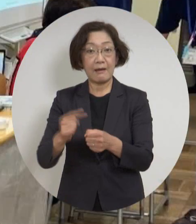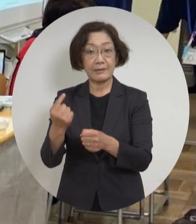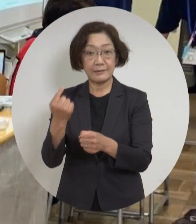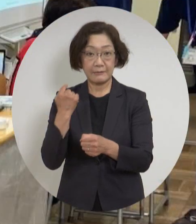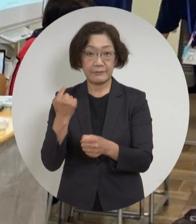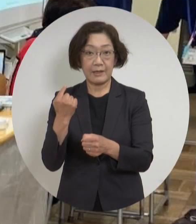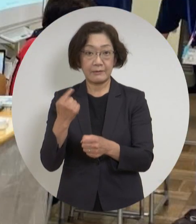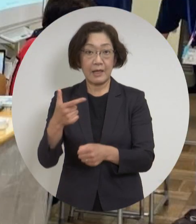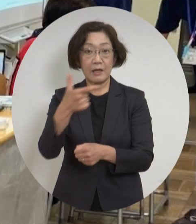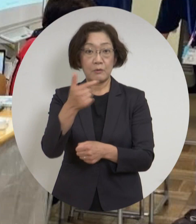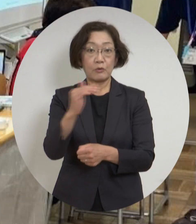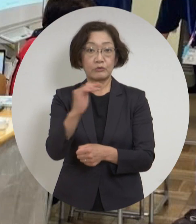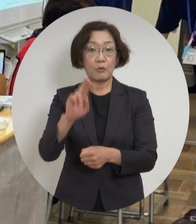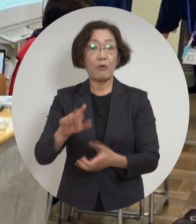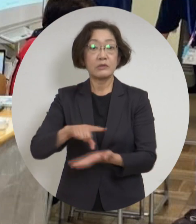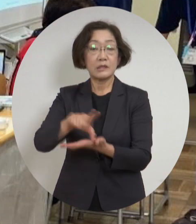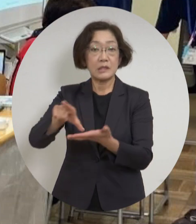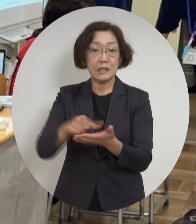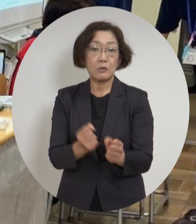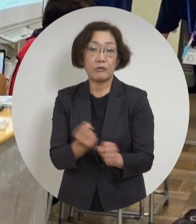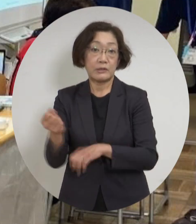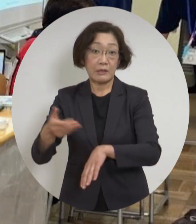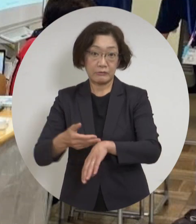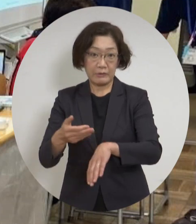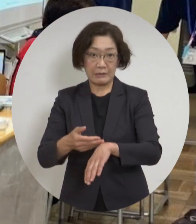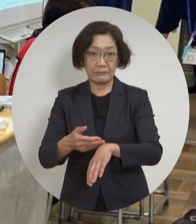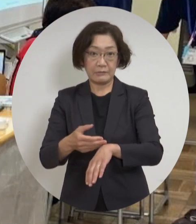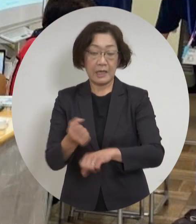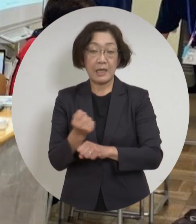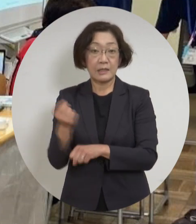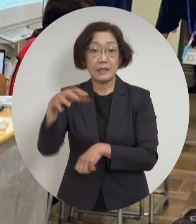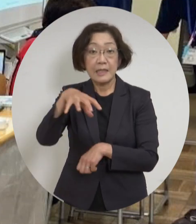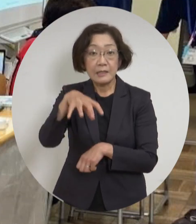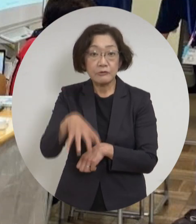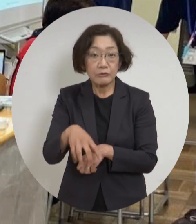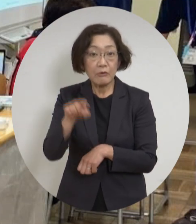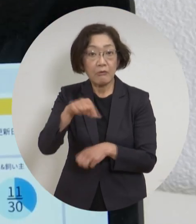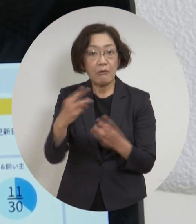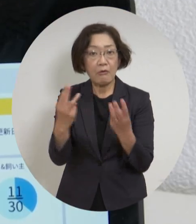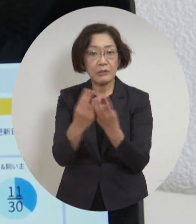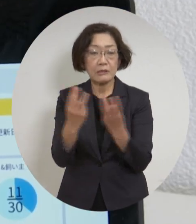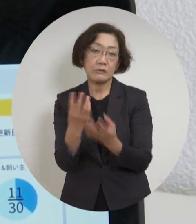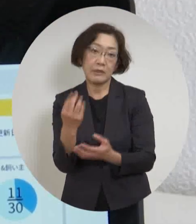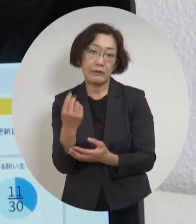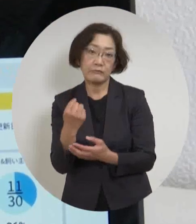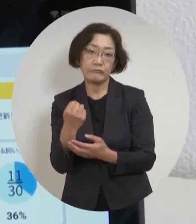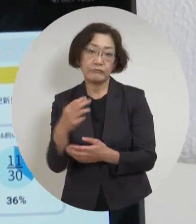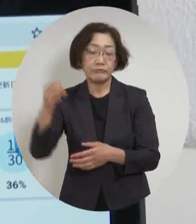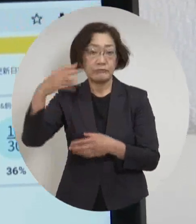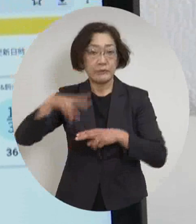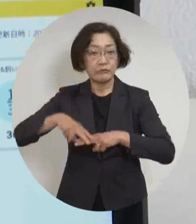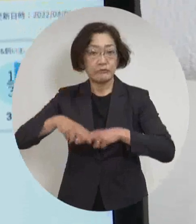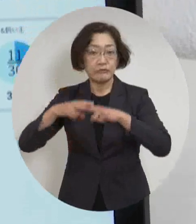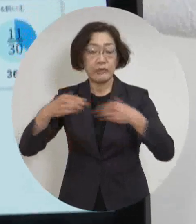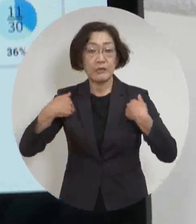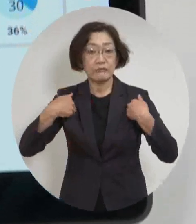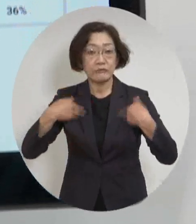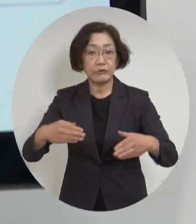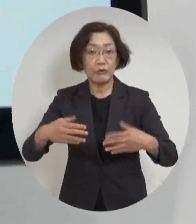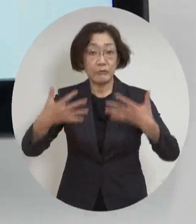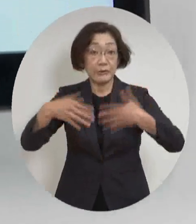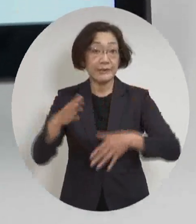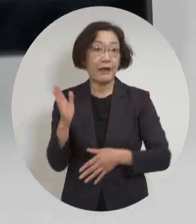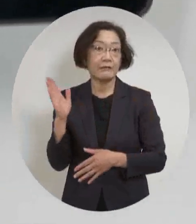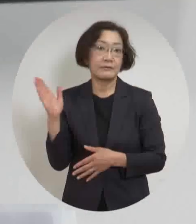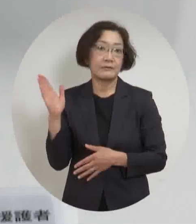われた避難訓練では、避難所の入場者数をカウントできる充電不要の計器を使った実証